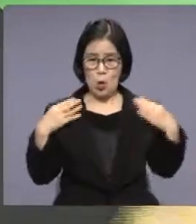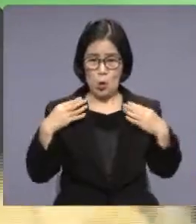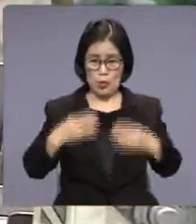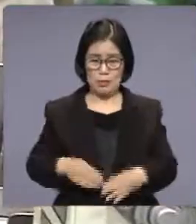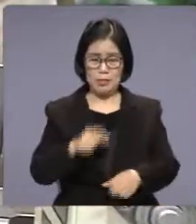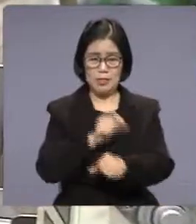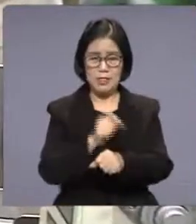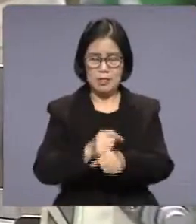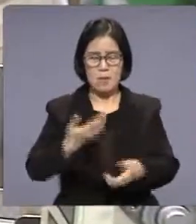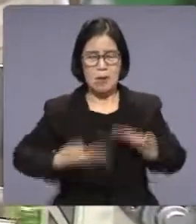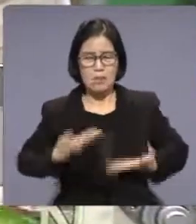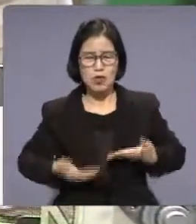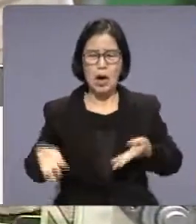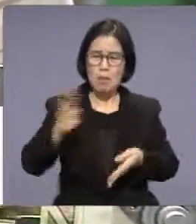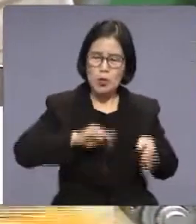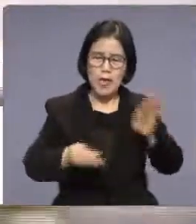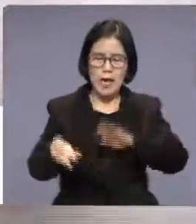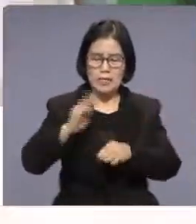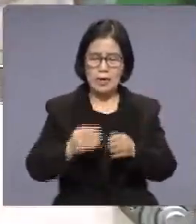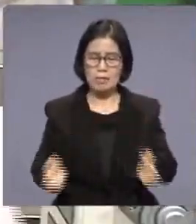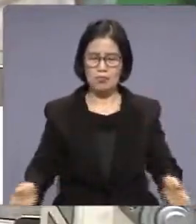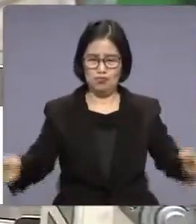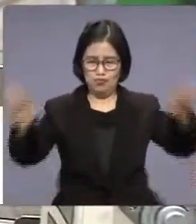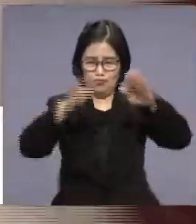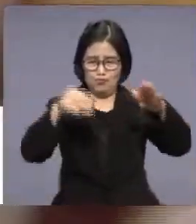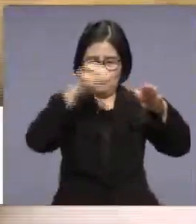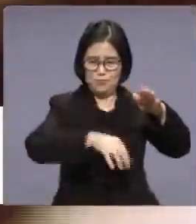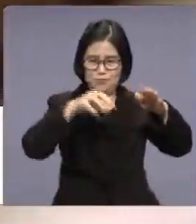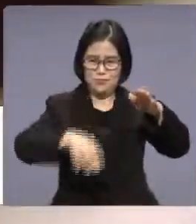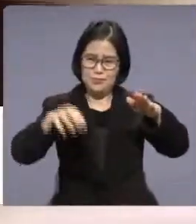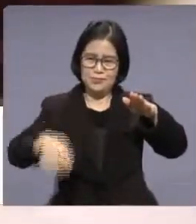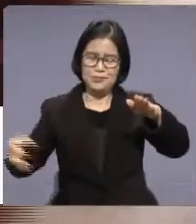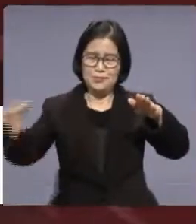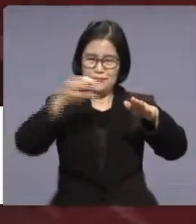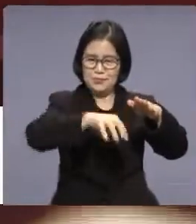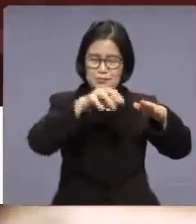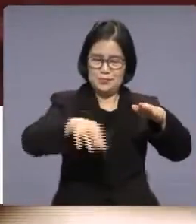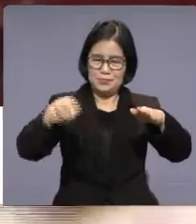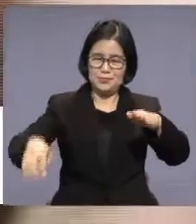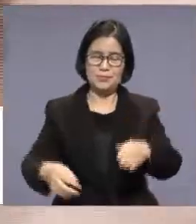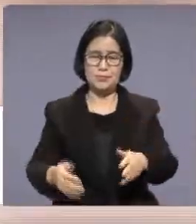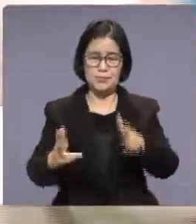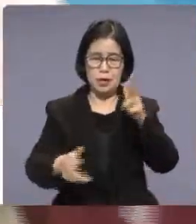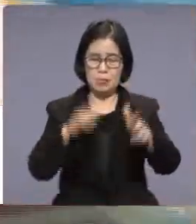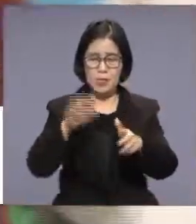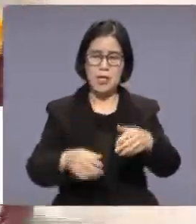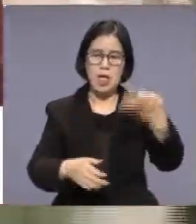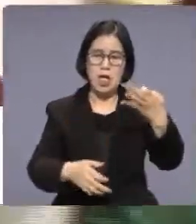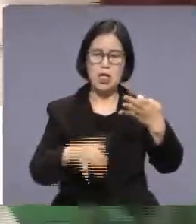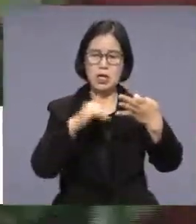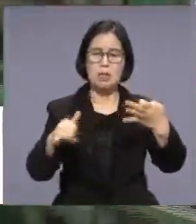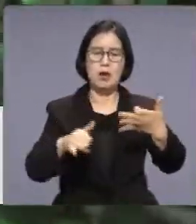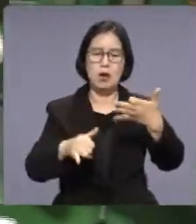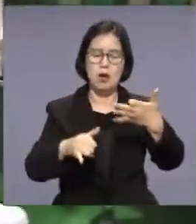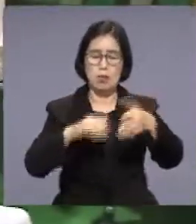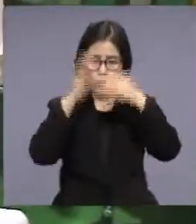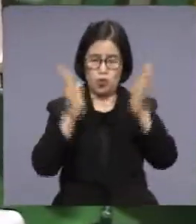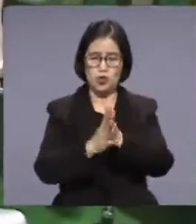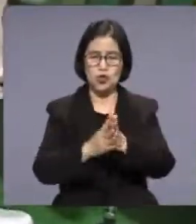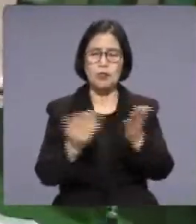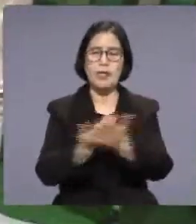직원들이 분주하게 포장된 콩나물을 배달 상자에 정리합니다. 작업장에 있는 18명 모두 발달